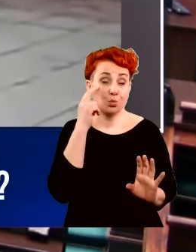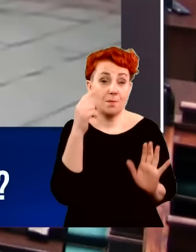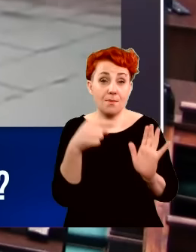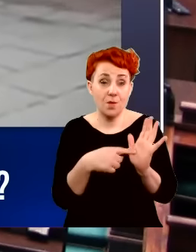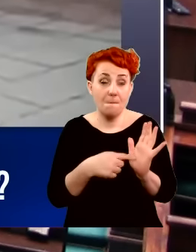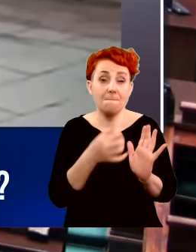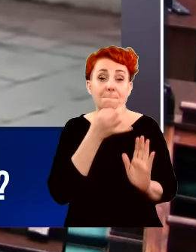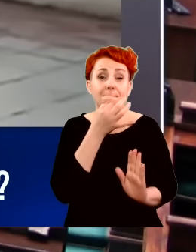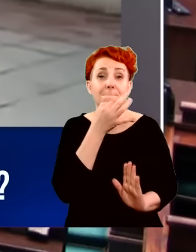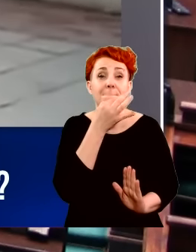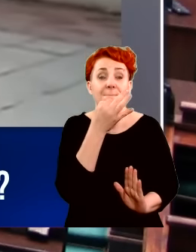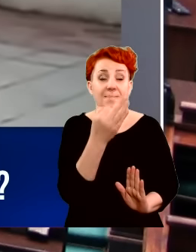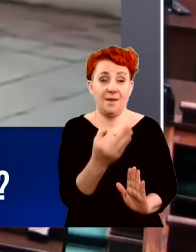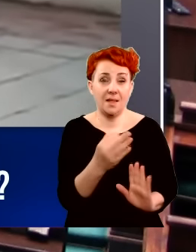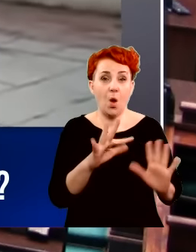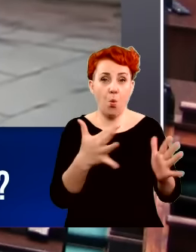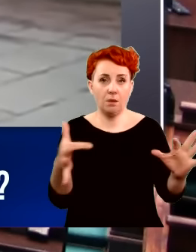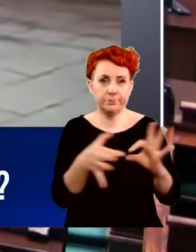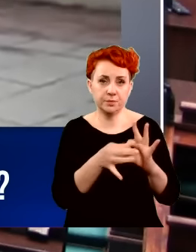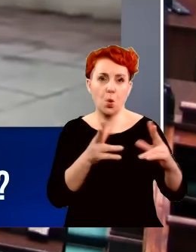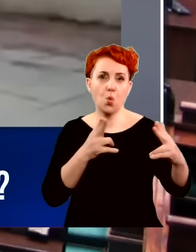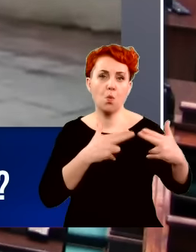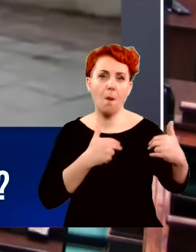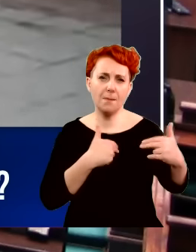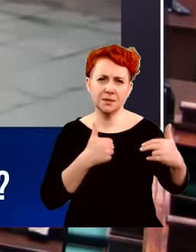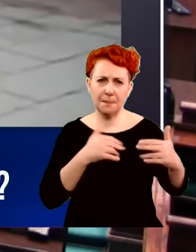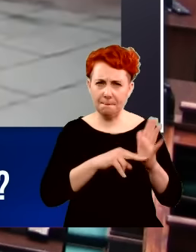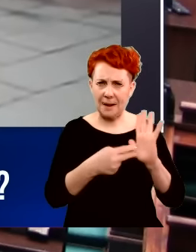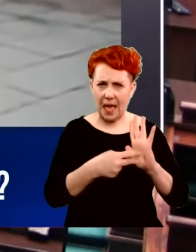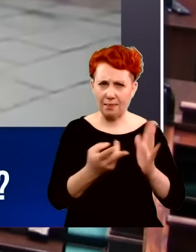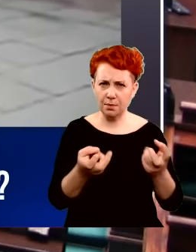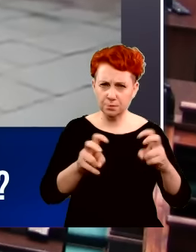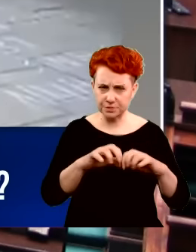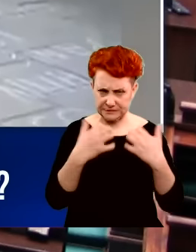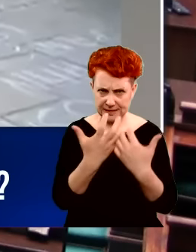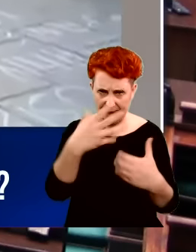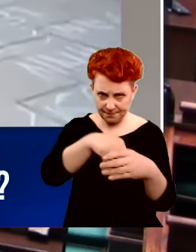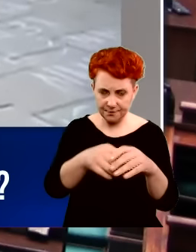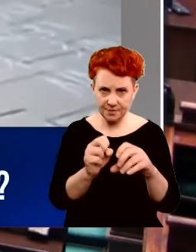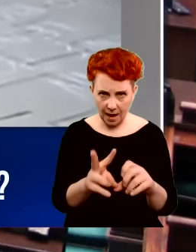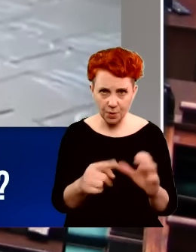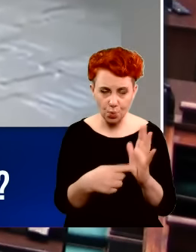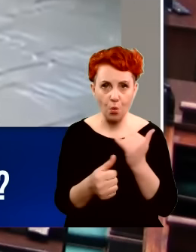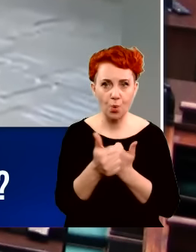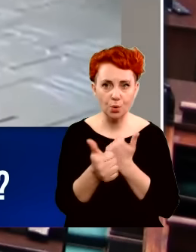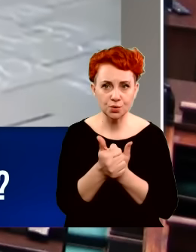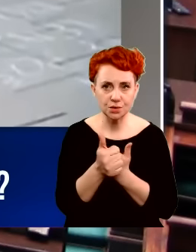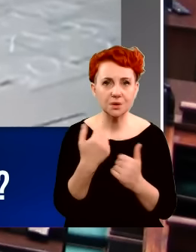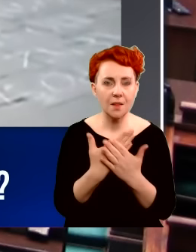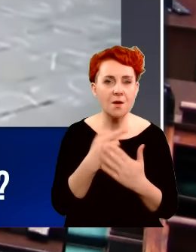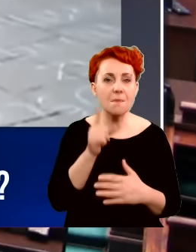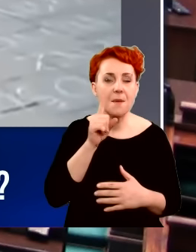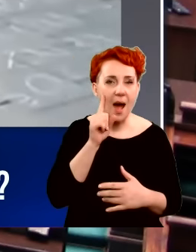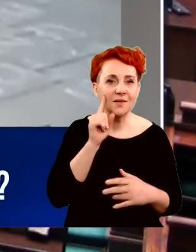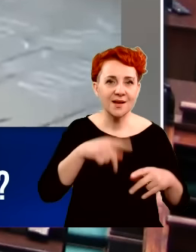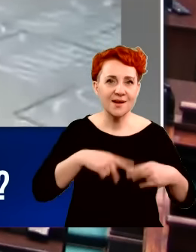dotyczy tej komisji która mła być powołana w Sejmie i tutaj pani redaktor Jak rozumiem